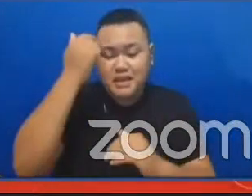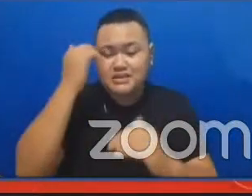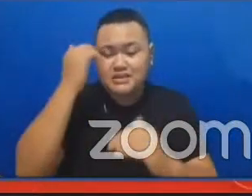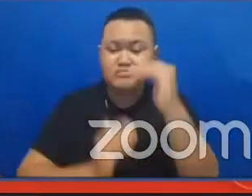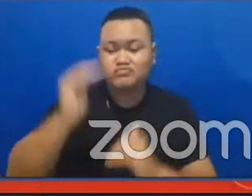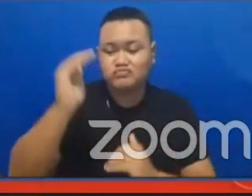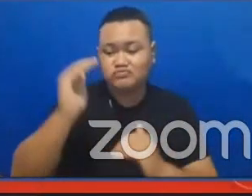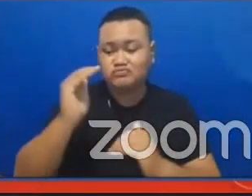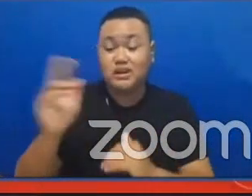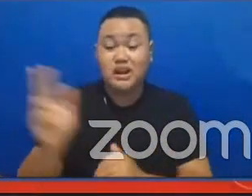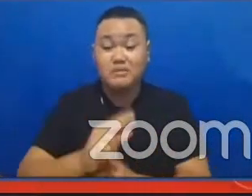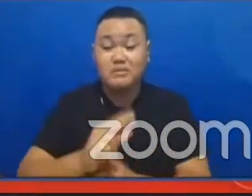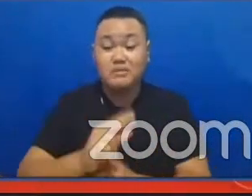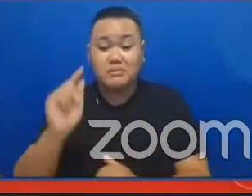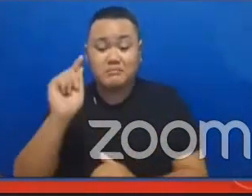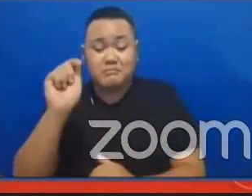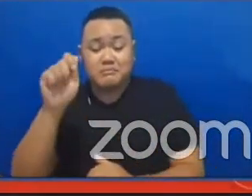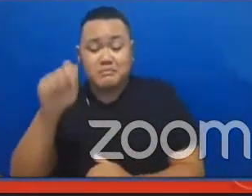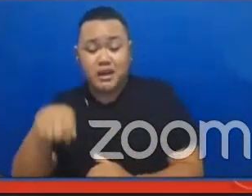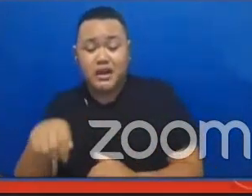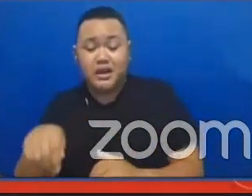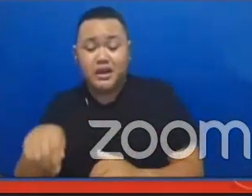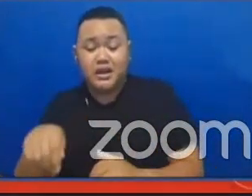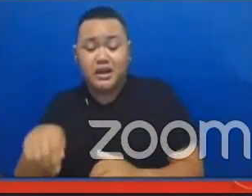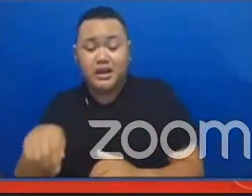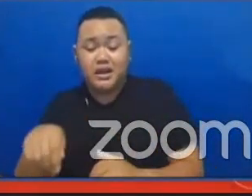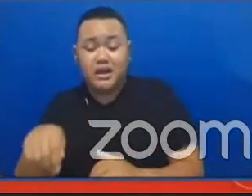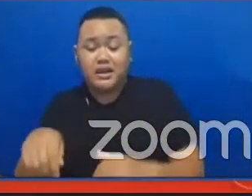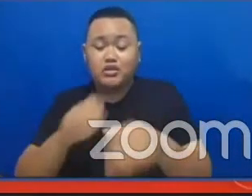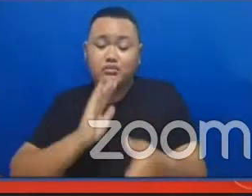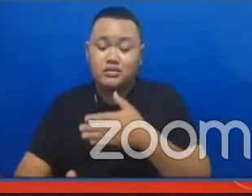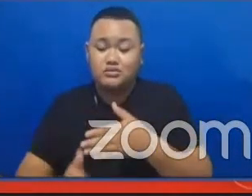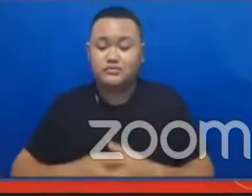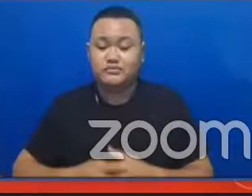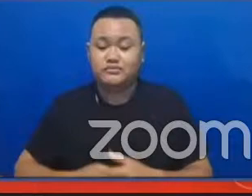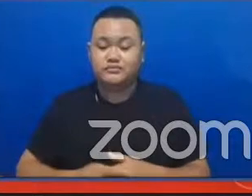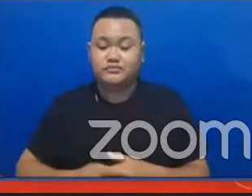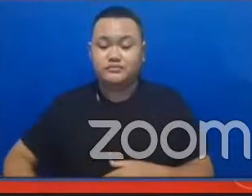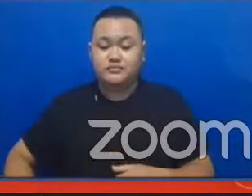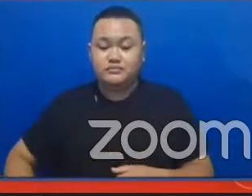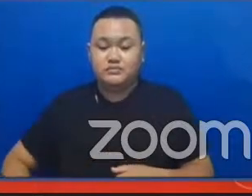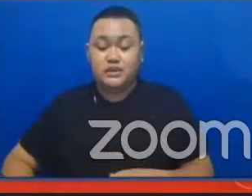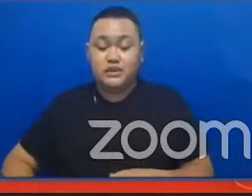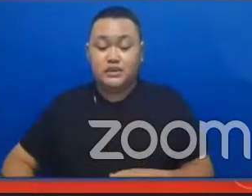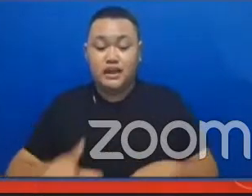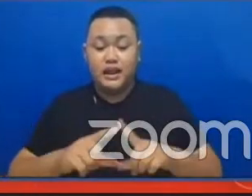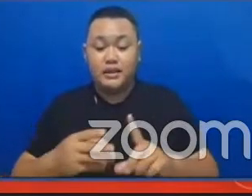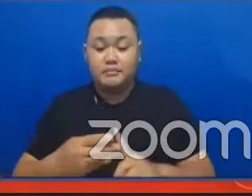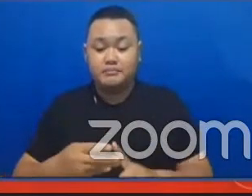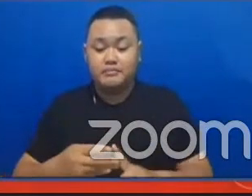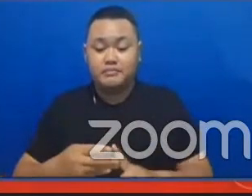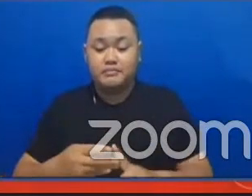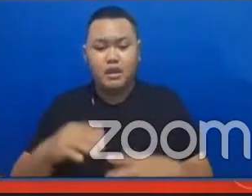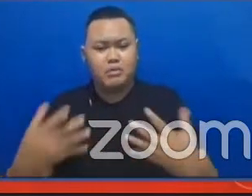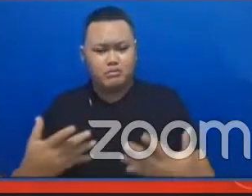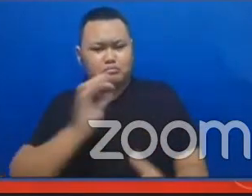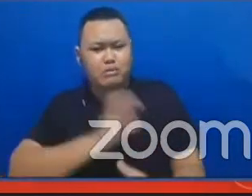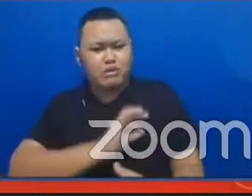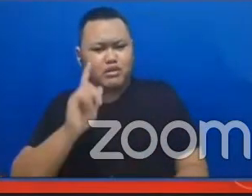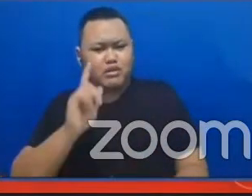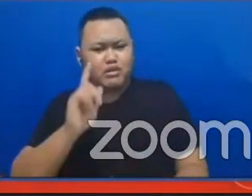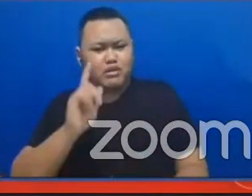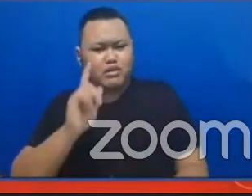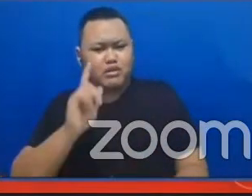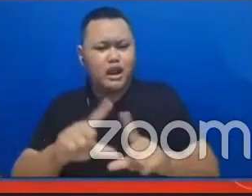dengan menggunakan laboratorium real. Jadi ini hasil kalau ditanya apa keefektifan laboratorium maya. Dan